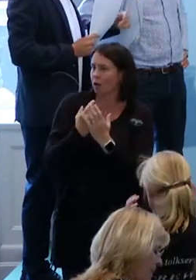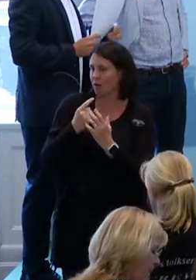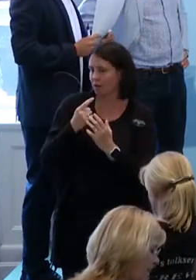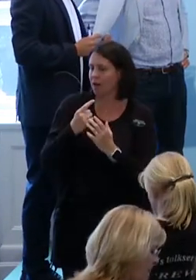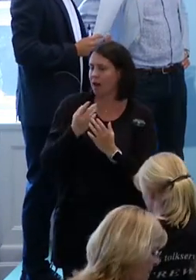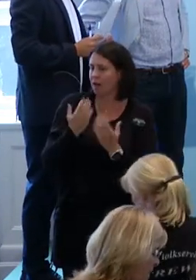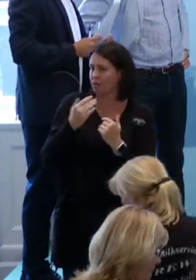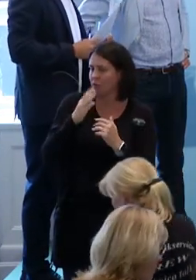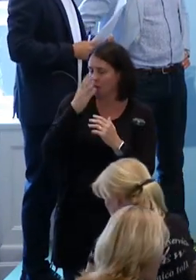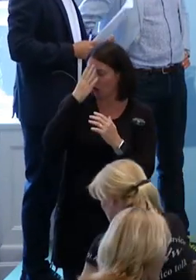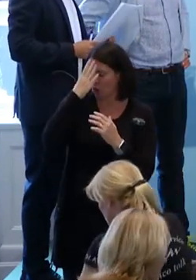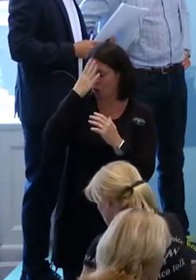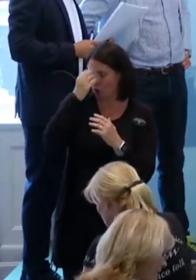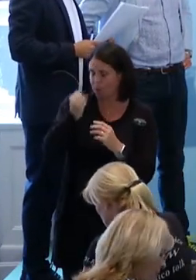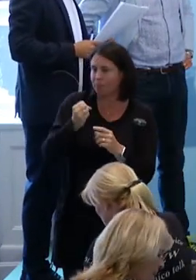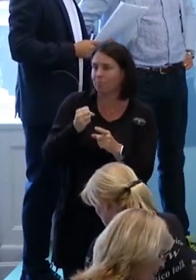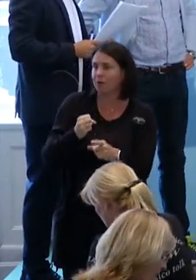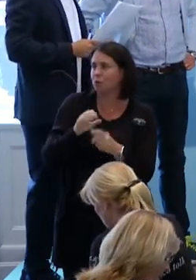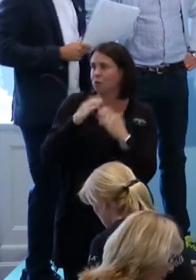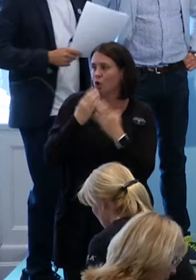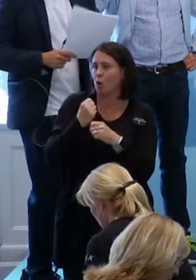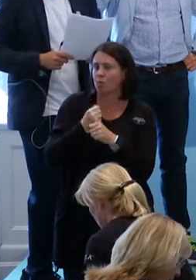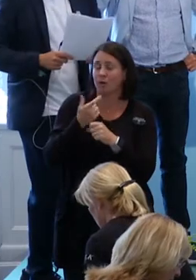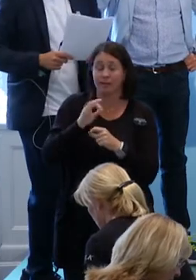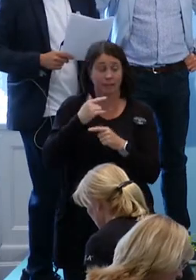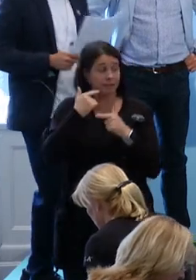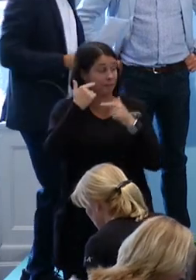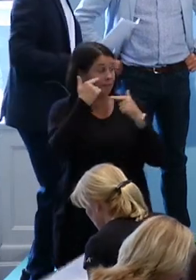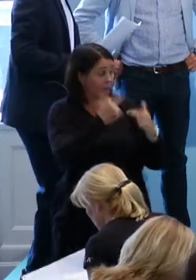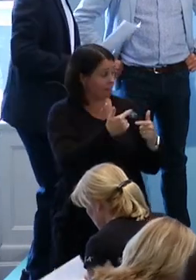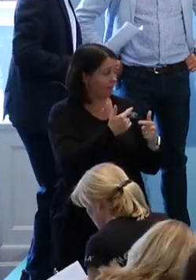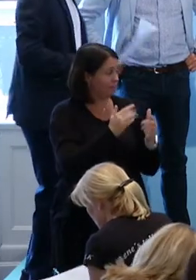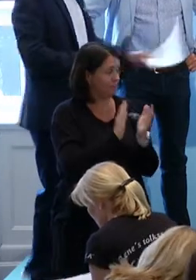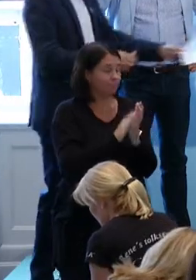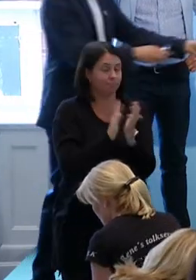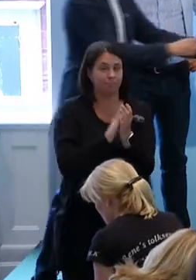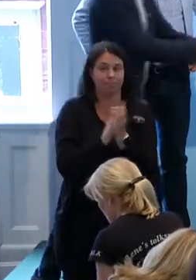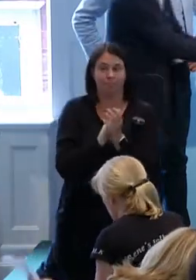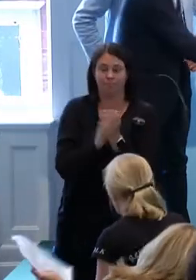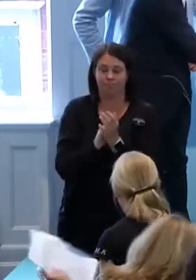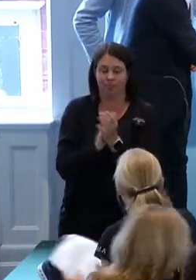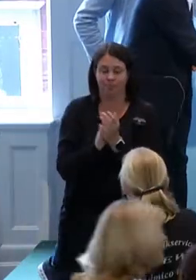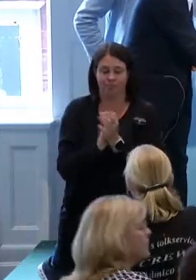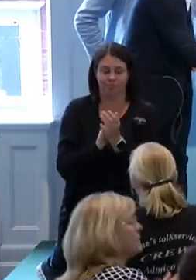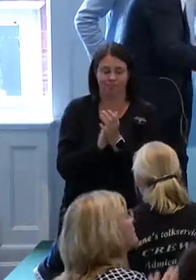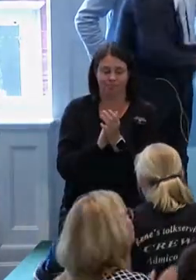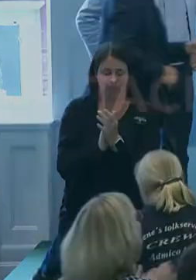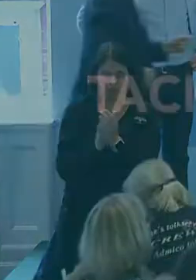lätt att glömma, den sociala hållbarheten. Bra, tack. Tack.